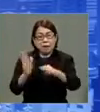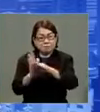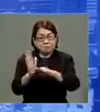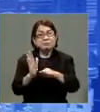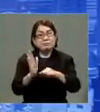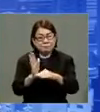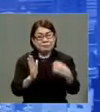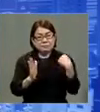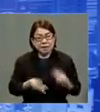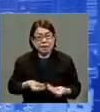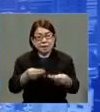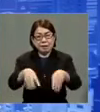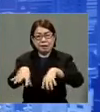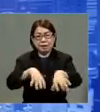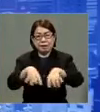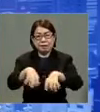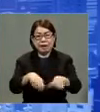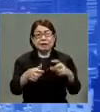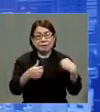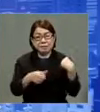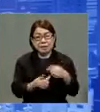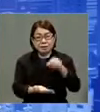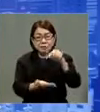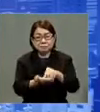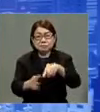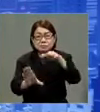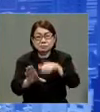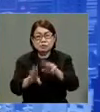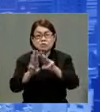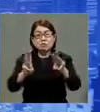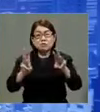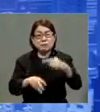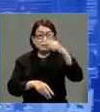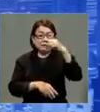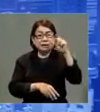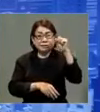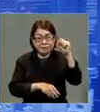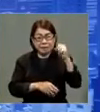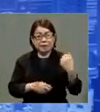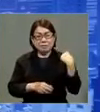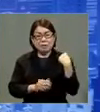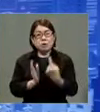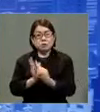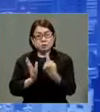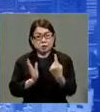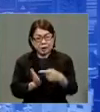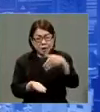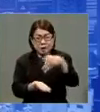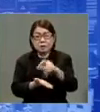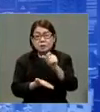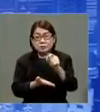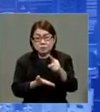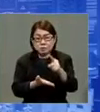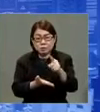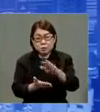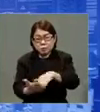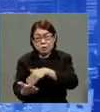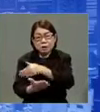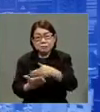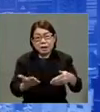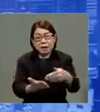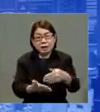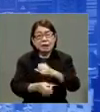กอย่างแพลตฟอร์มไทยชนะนะครับซึ่งวันนี้ก็จะมีท่านผู้แทนจากศูนย์ปฏิบัติการด้านข้อมูลมาตรการแก้ไขปัญหาโรคติดเชื้อไวรัสโคโรน